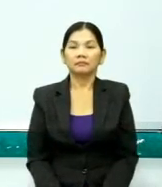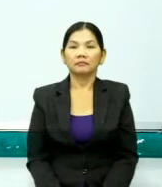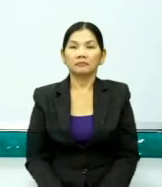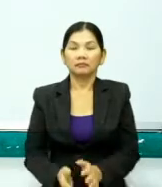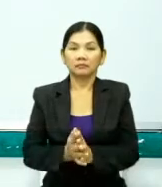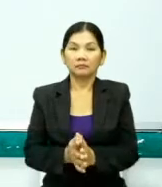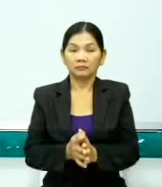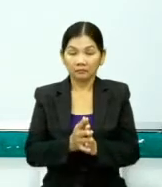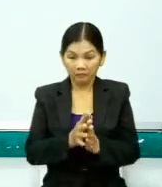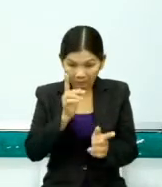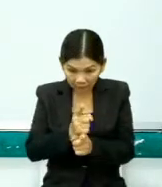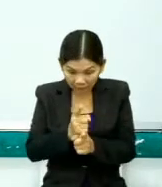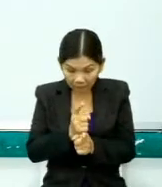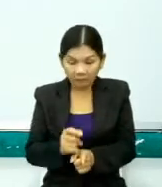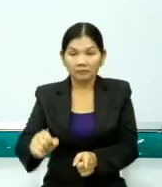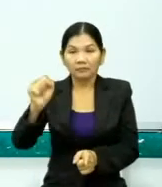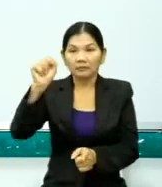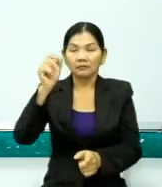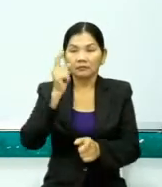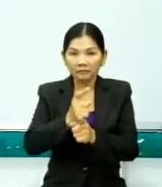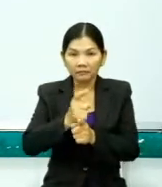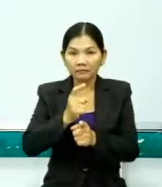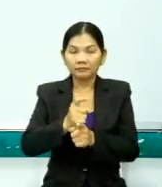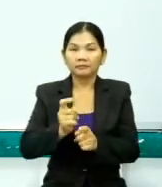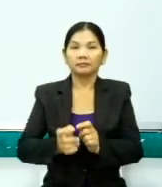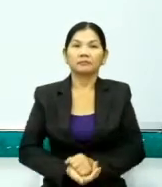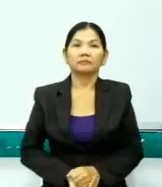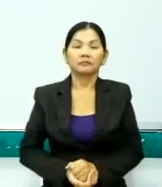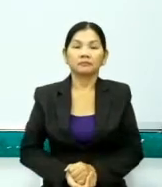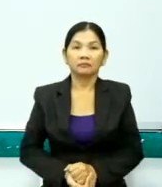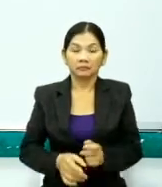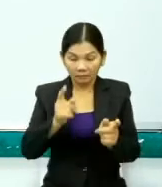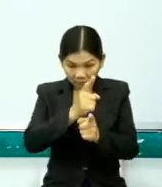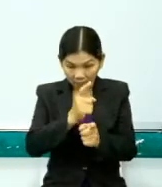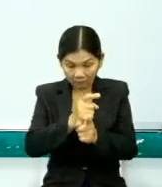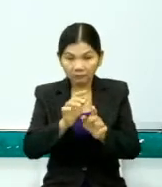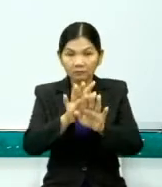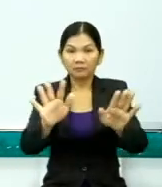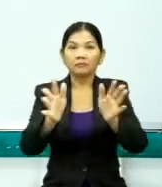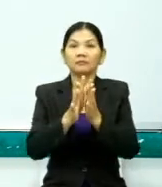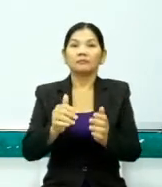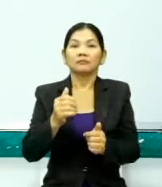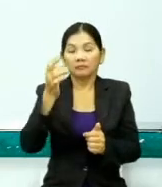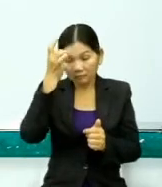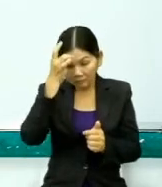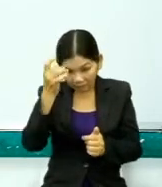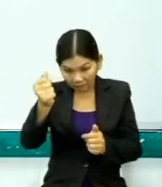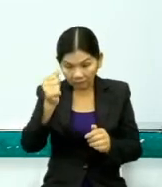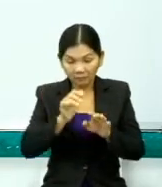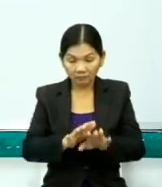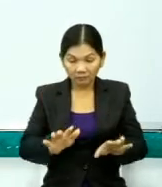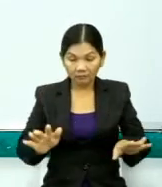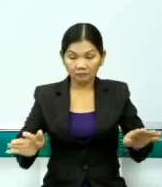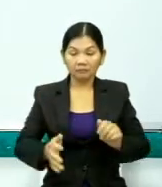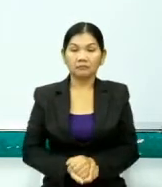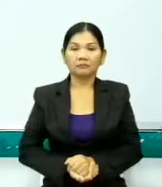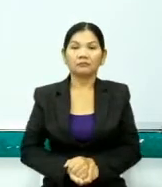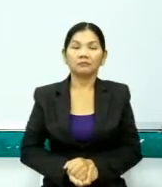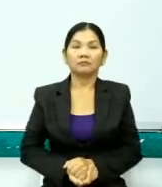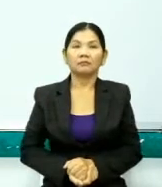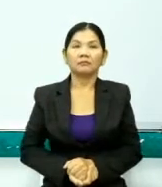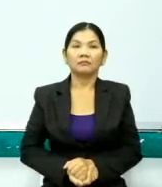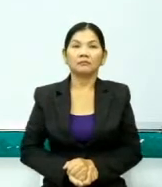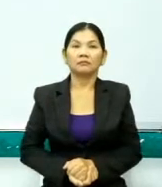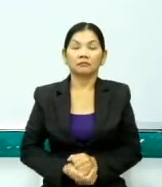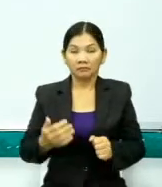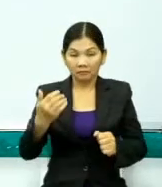Chà, trăm trời này con lực làng mà con. Chà, trăm trời tưởng ọc nha, bụ cài ná con rộp bà này cổ nó.